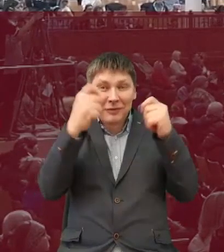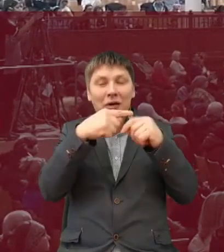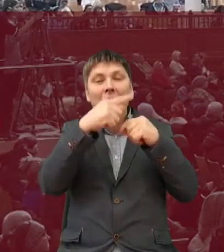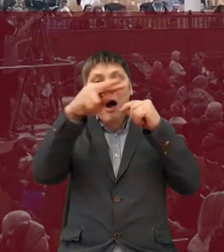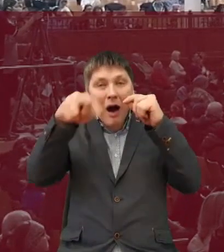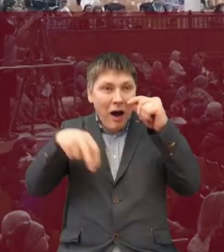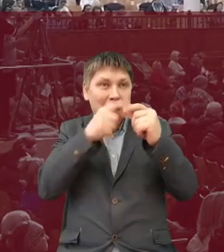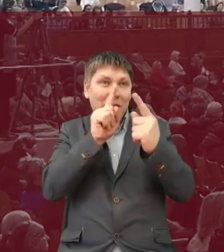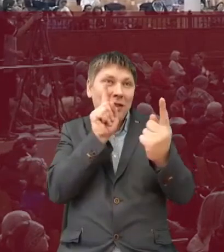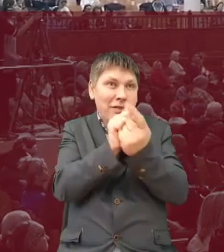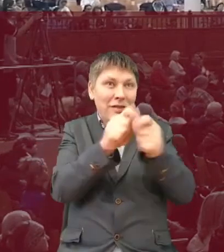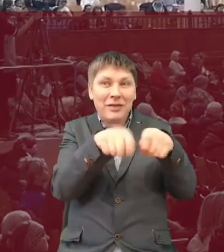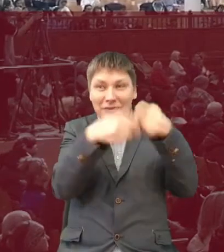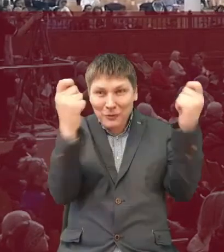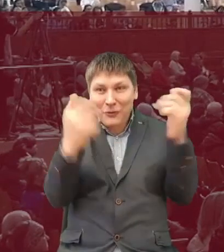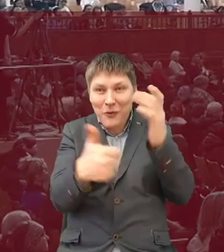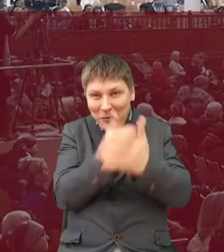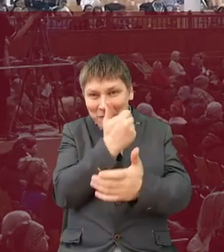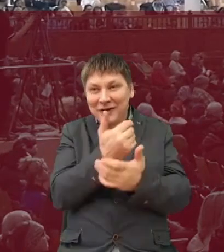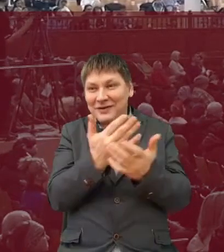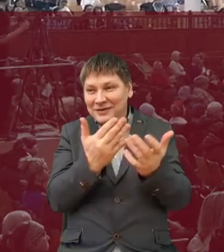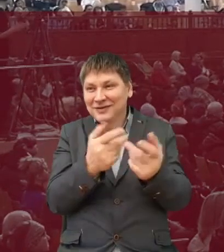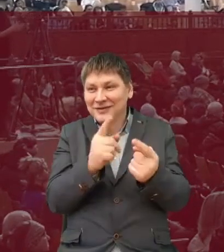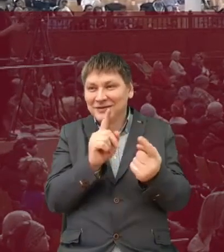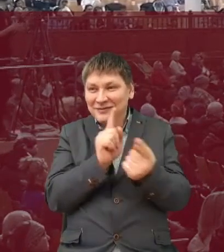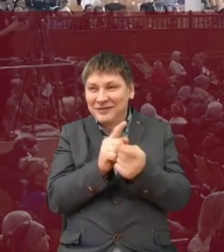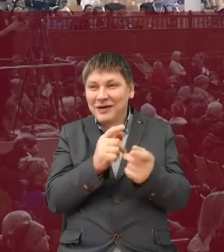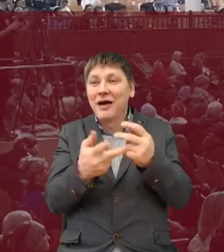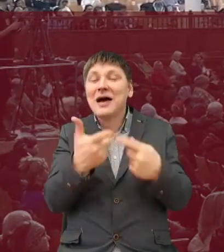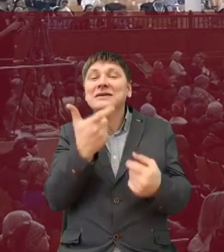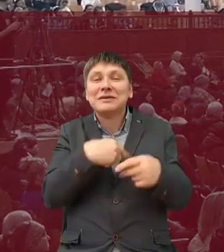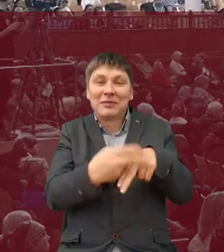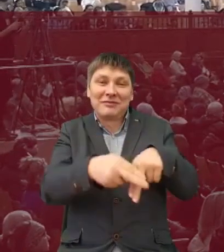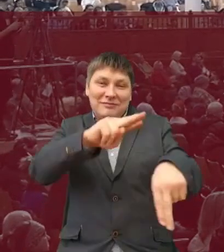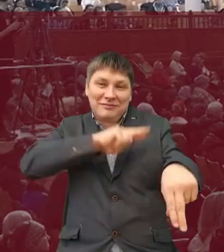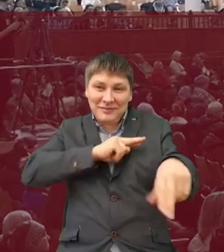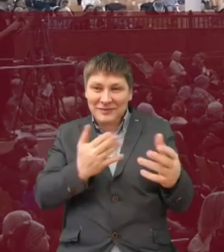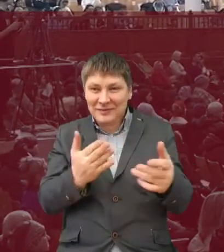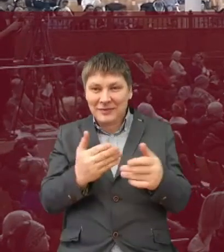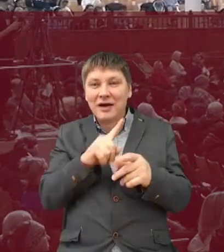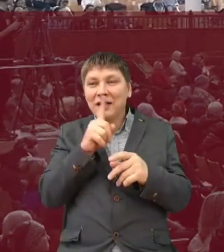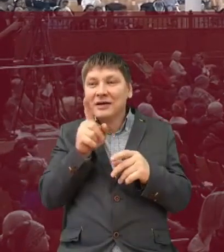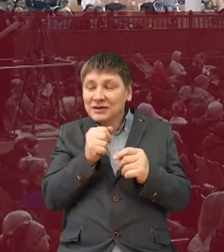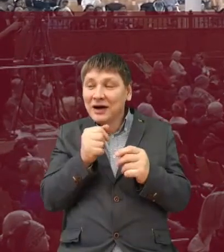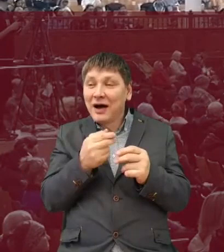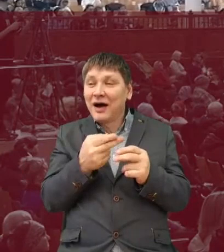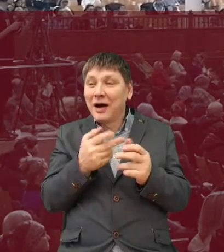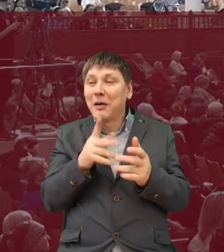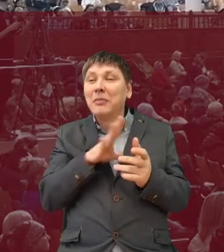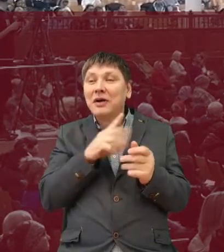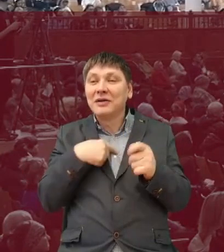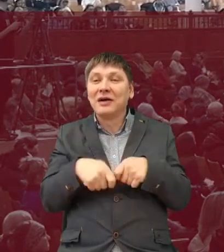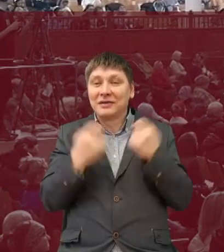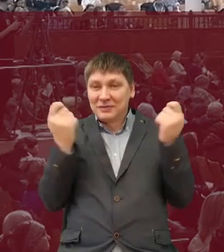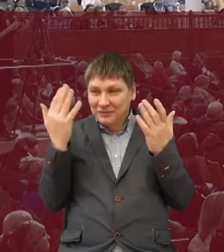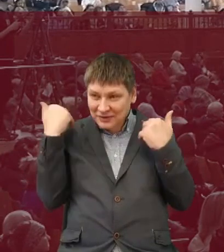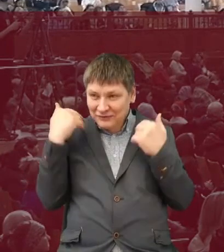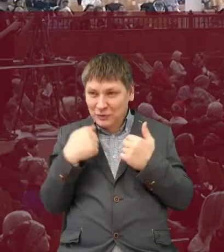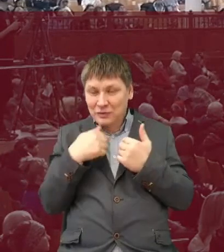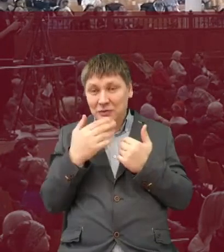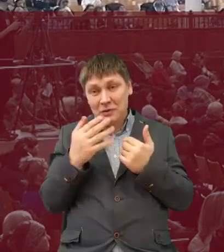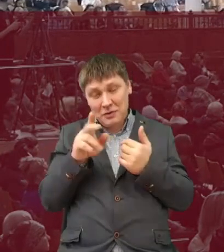принципы в бытие восьмой главе 22 стихи Мы читаем о том что бог заповедал и Бог заложил